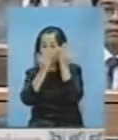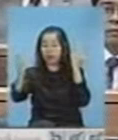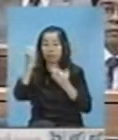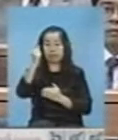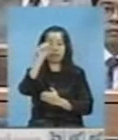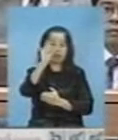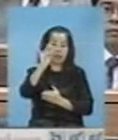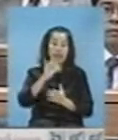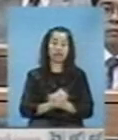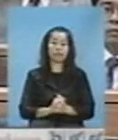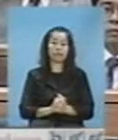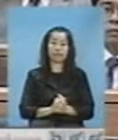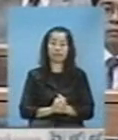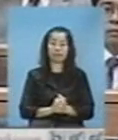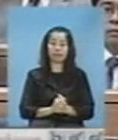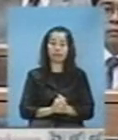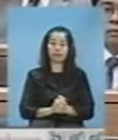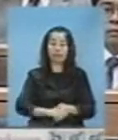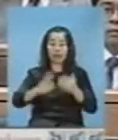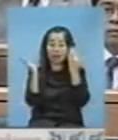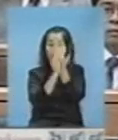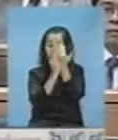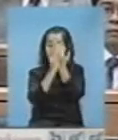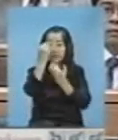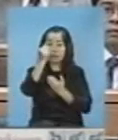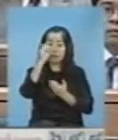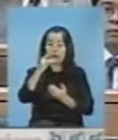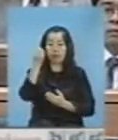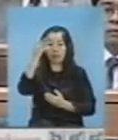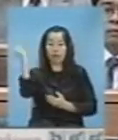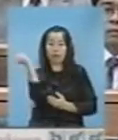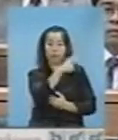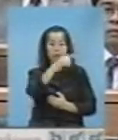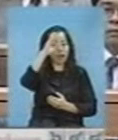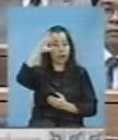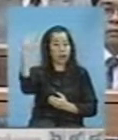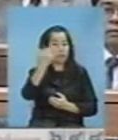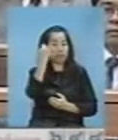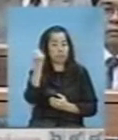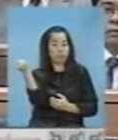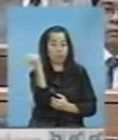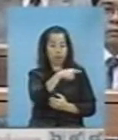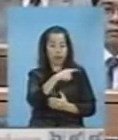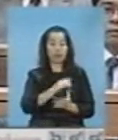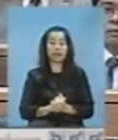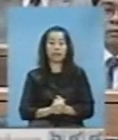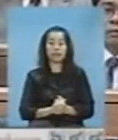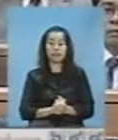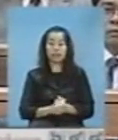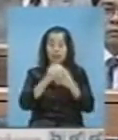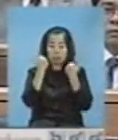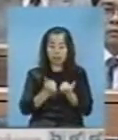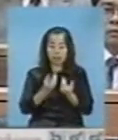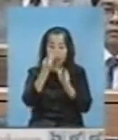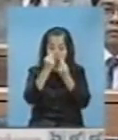18มากกว่าจำนวนครั้งของการก่อการปฏิวัติรัฐประหารตัวเลขนี้สะ